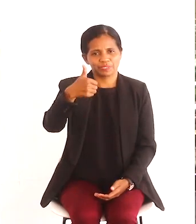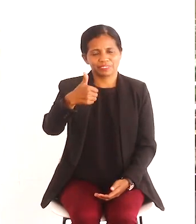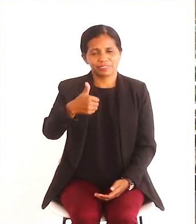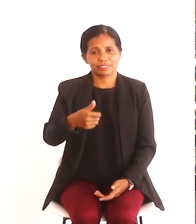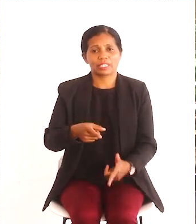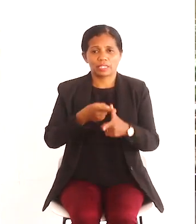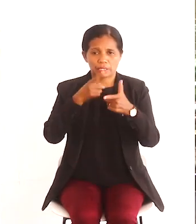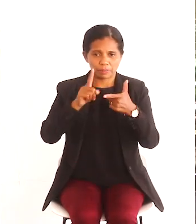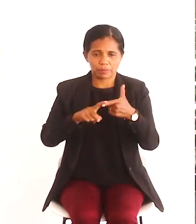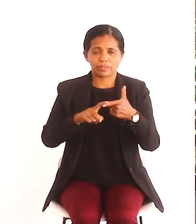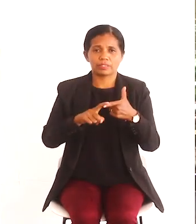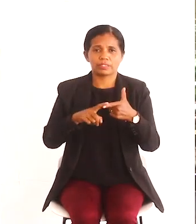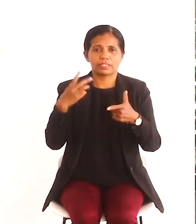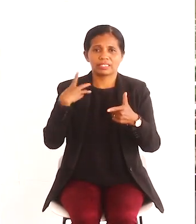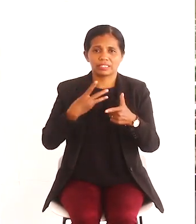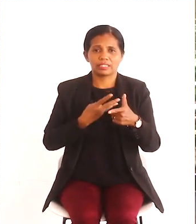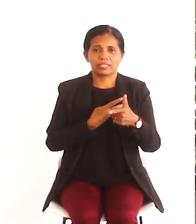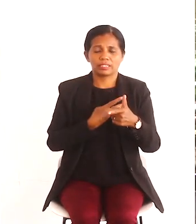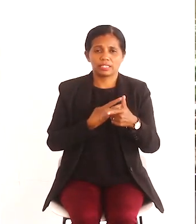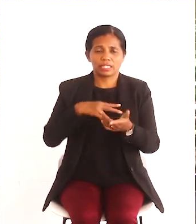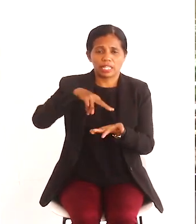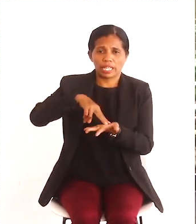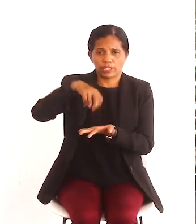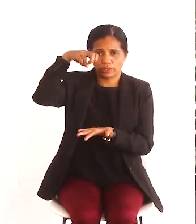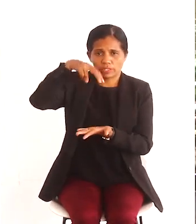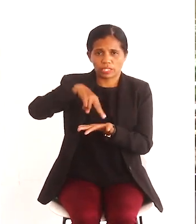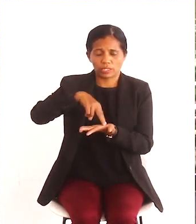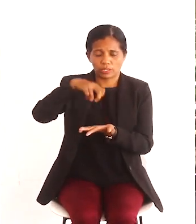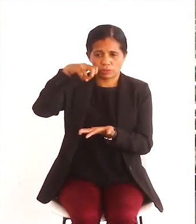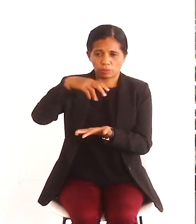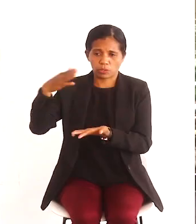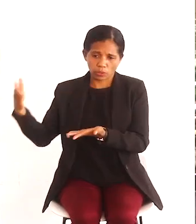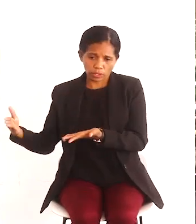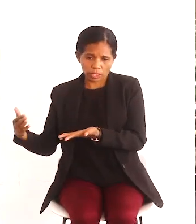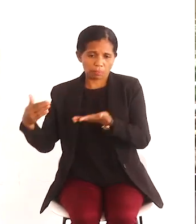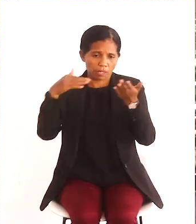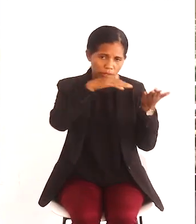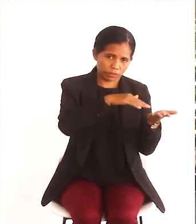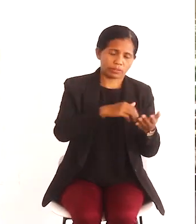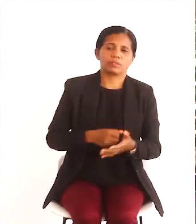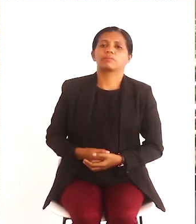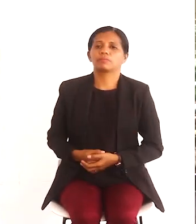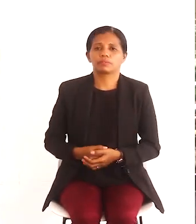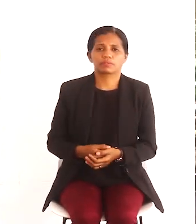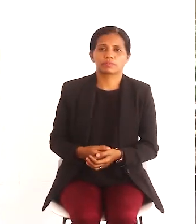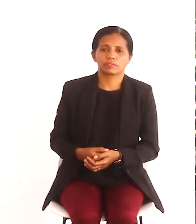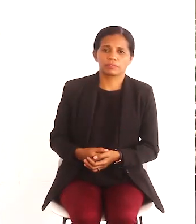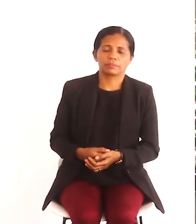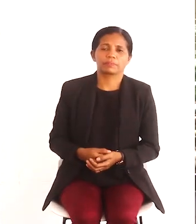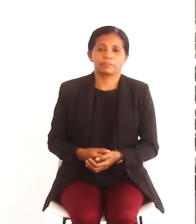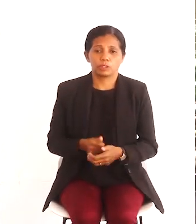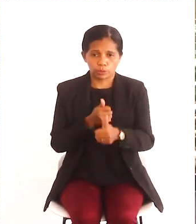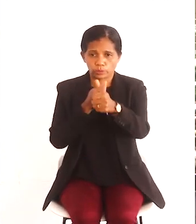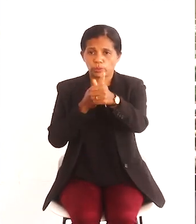Tir falimai, ita baha haksuit. Haksuit ba limang karuk, nomos liman los. Oke, posisaun